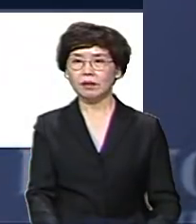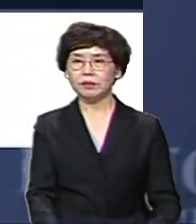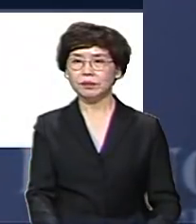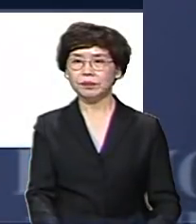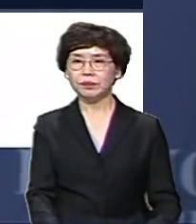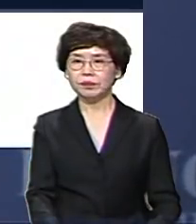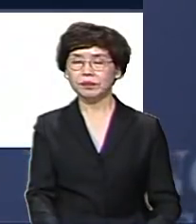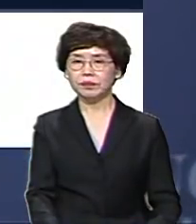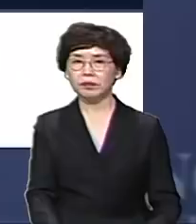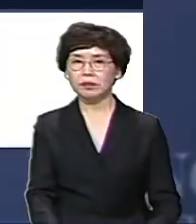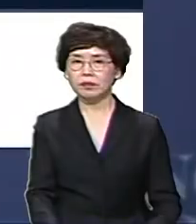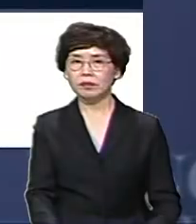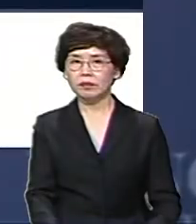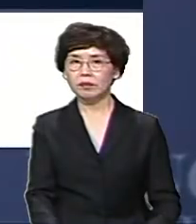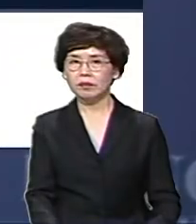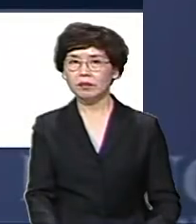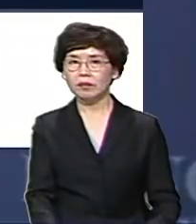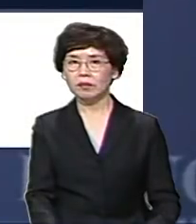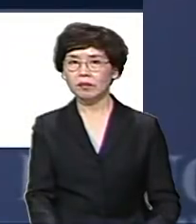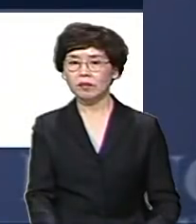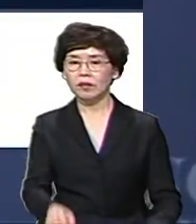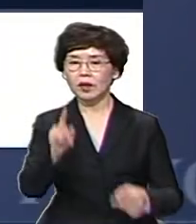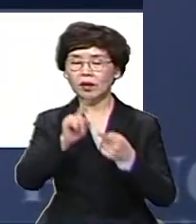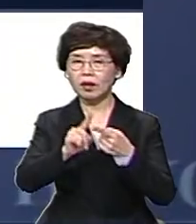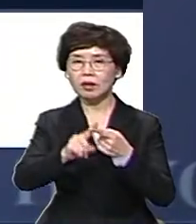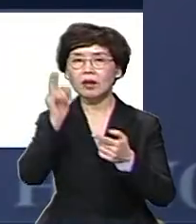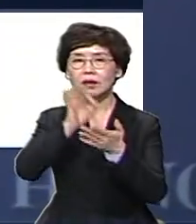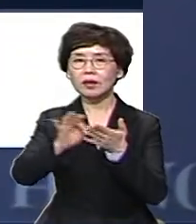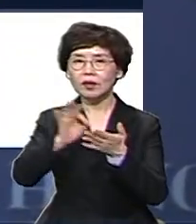바르지 못합니다. 그런 일이 아닙니다.